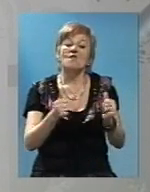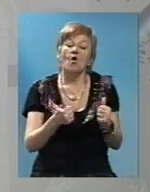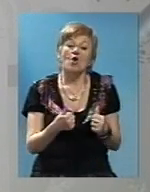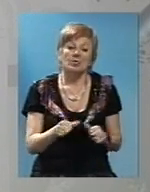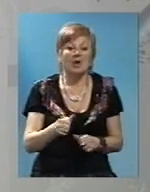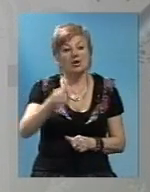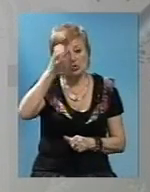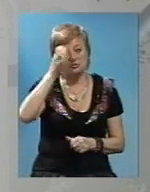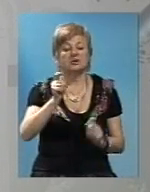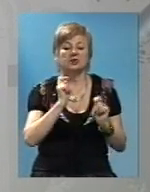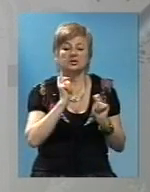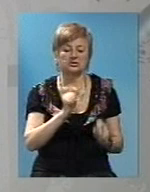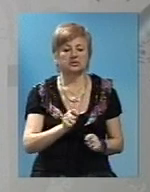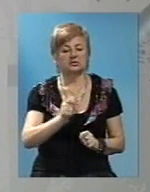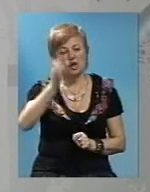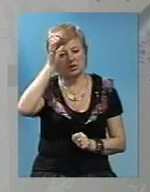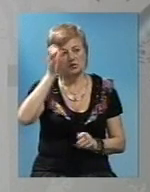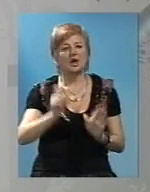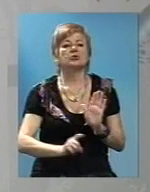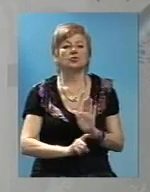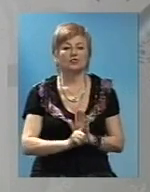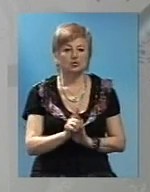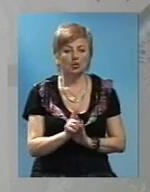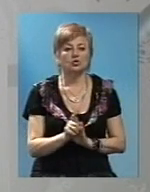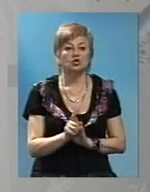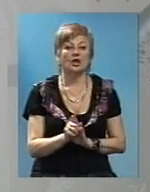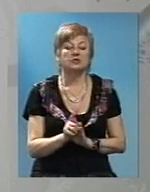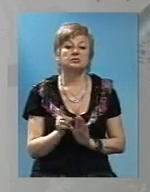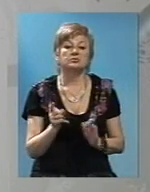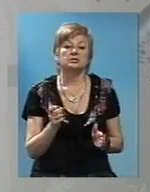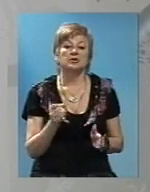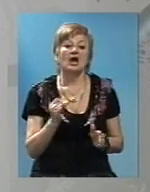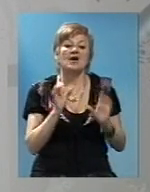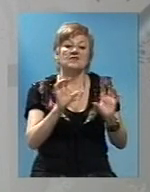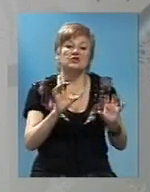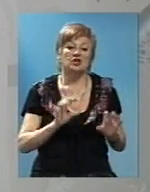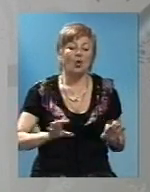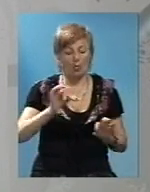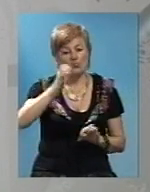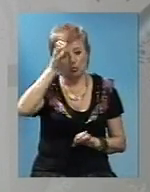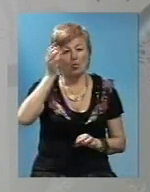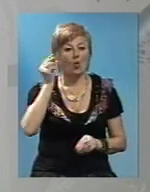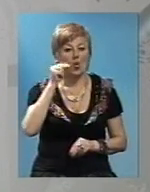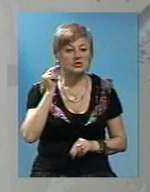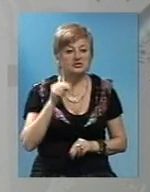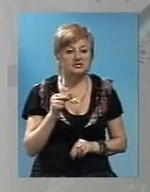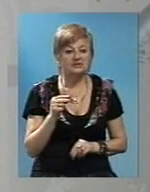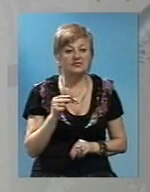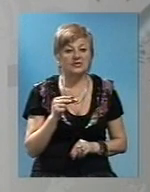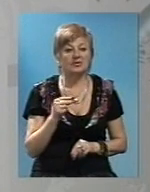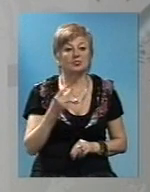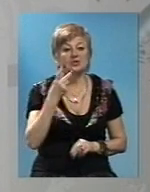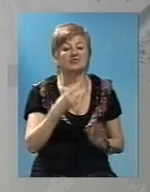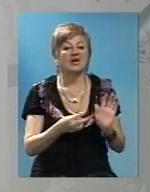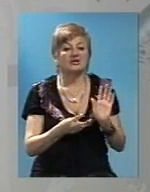формальна освіта, це надання знань у рамках національної системи освіти. Водночас в законі про освіту, який був підписаний президентом